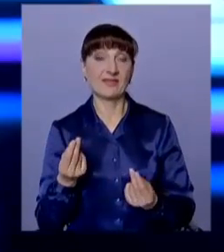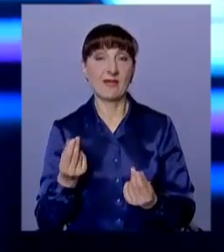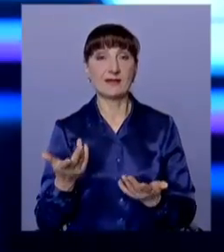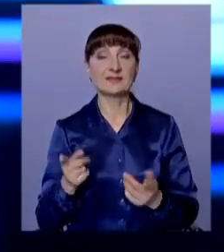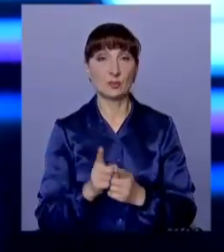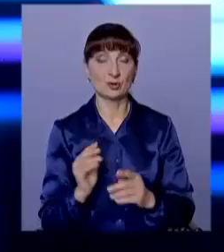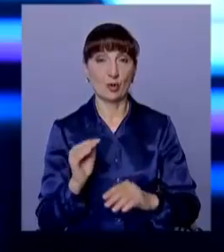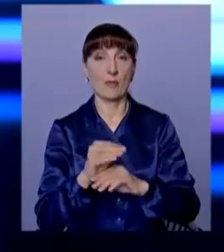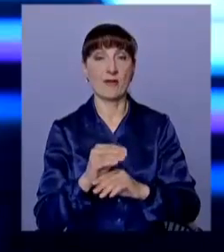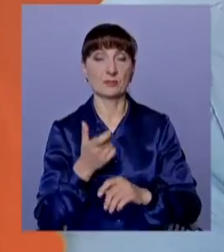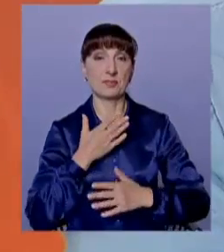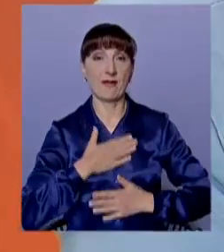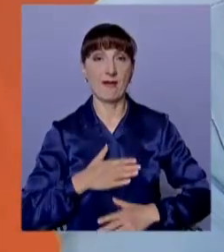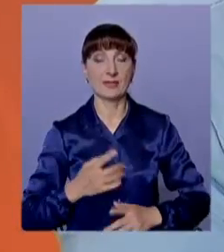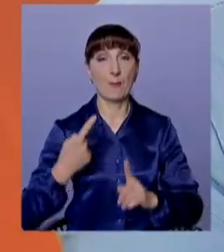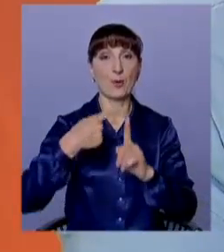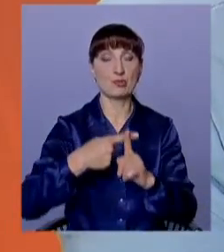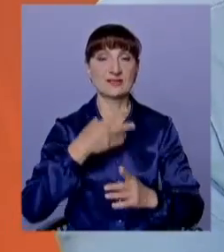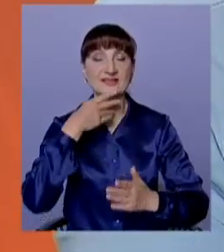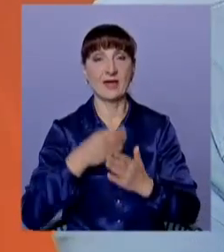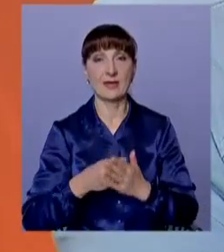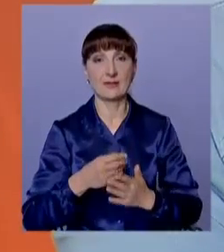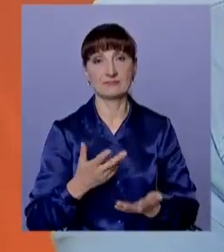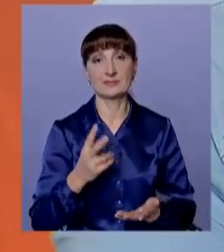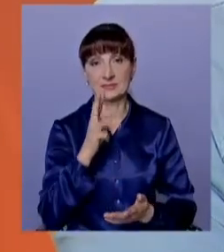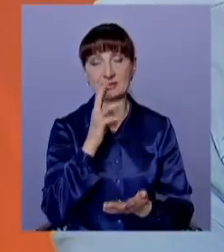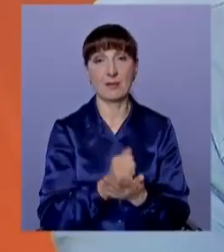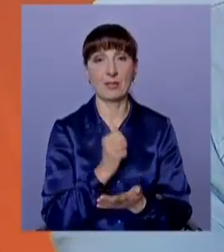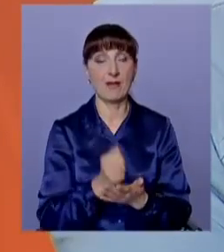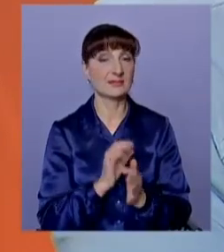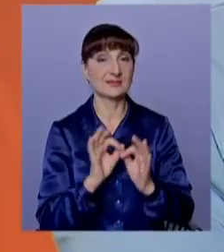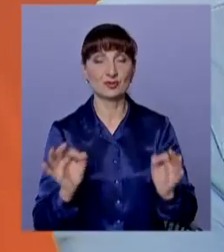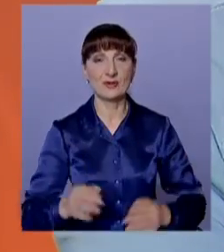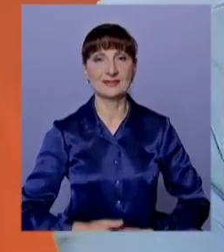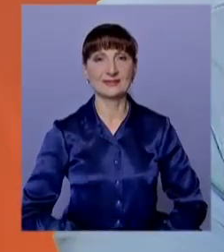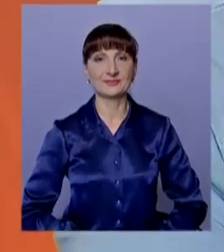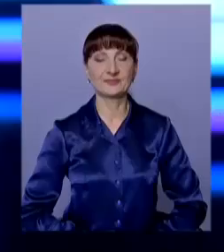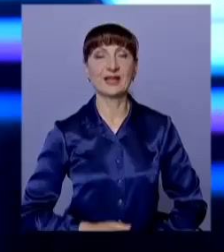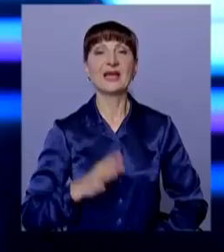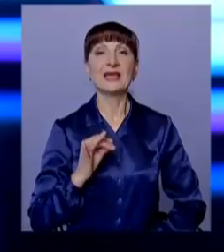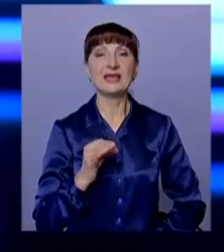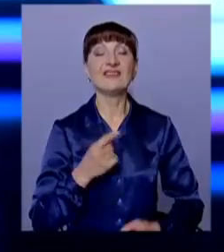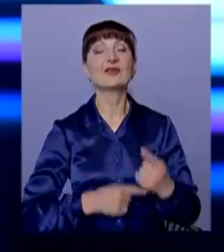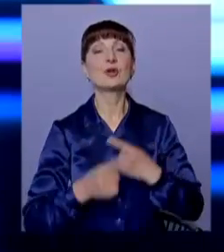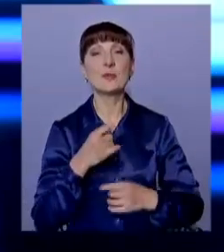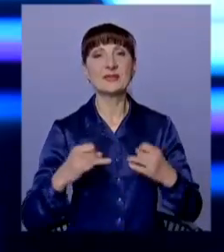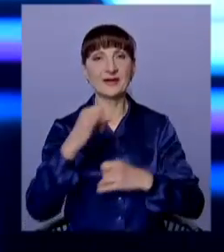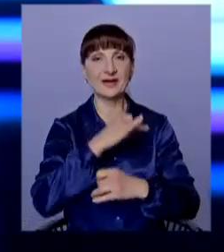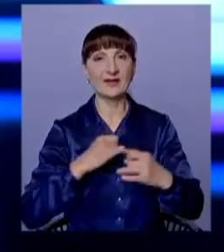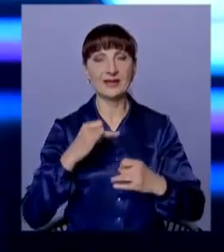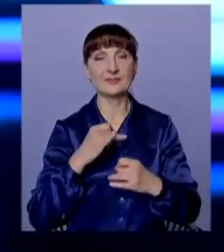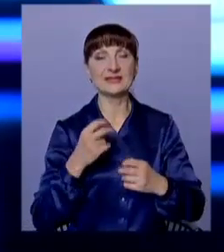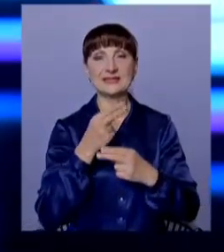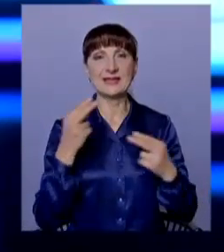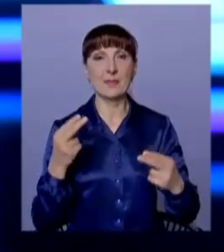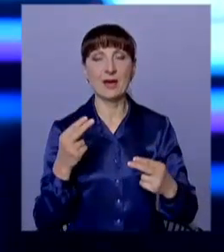тоже бонус к своей зарплате. Замечательно. И немножечко опять вернемся к не очень хорошей теме.